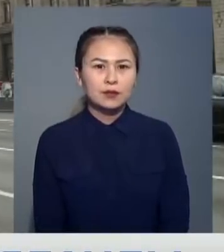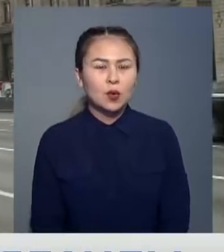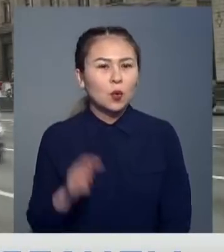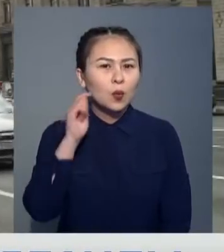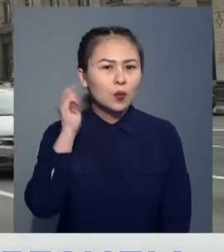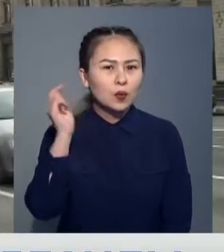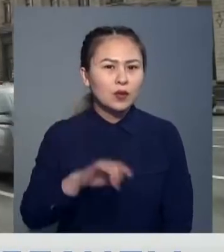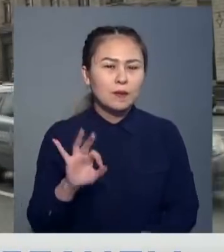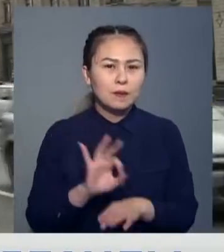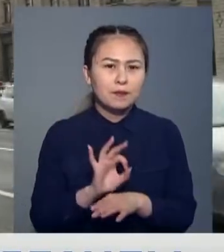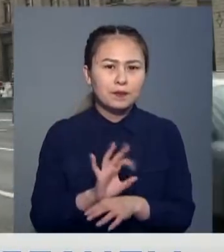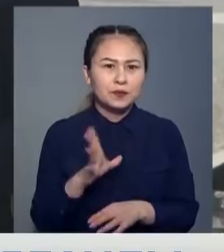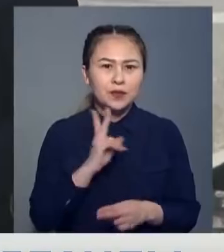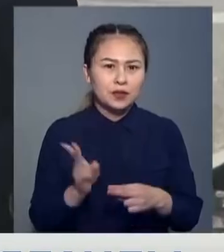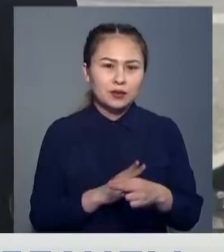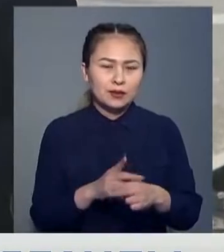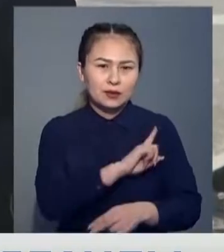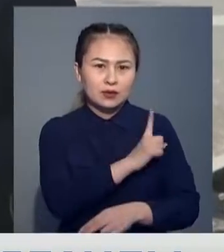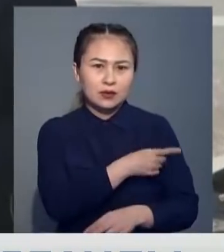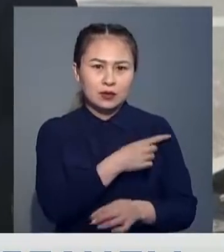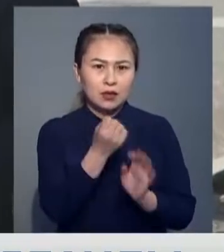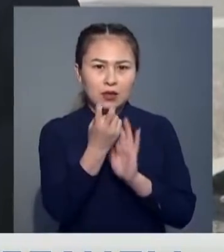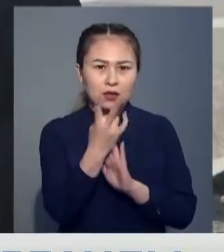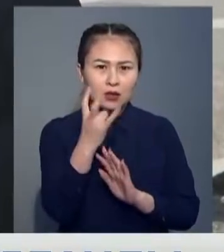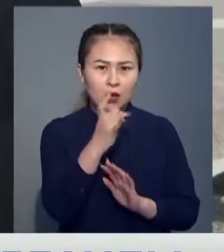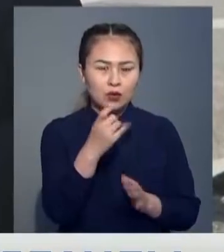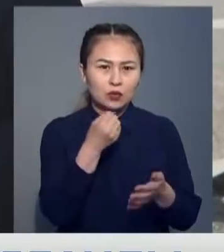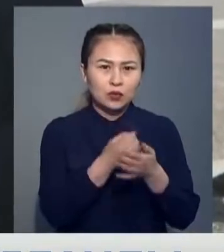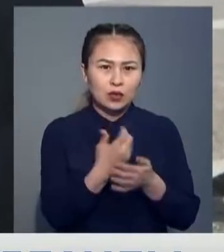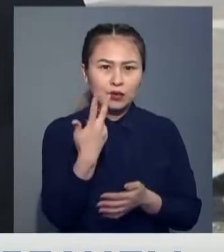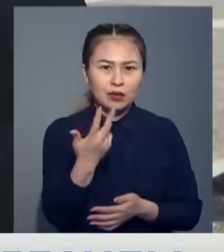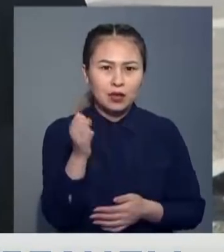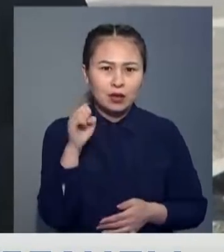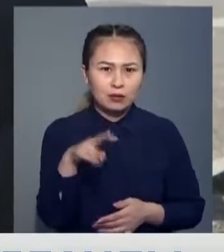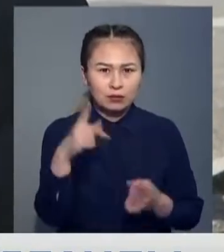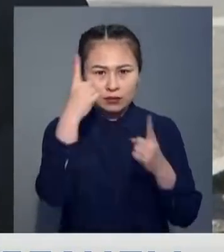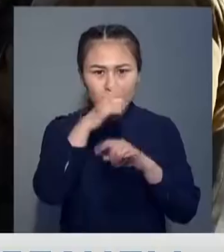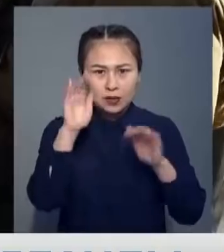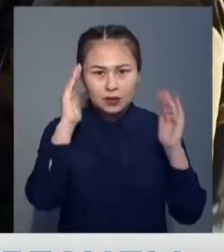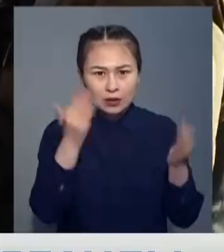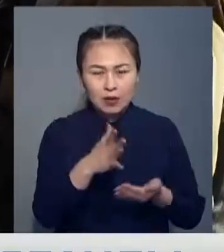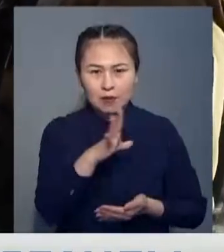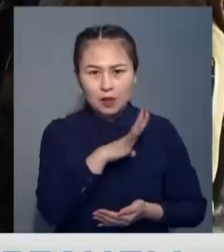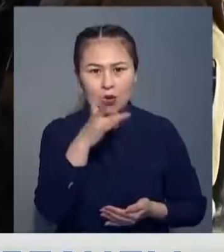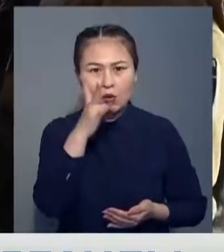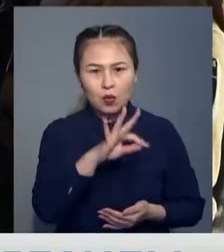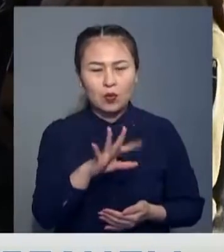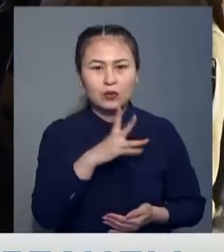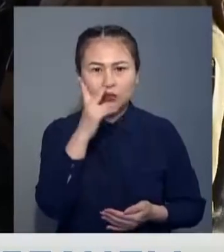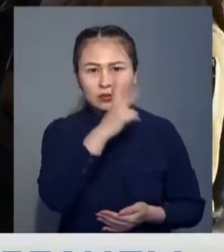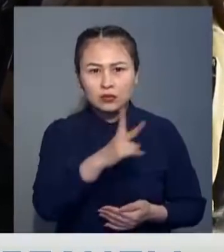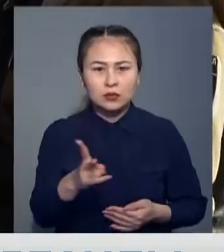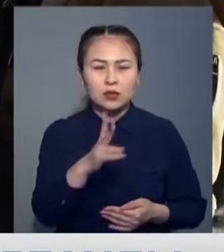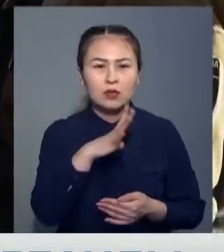Украина індетпен күресті күшейту мақсатында 12 наурыздан 3 сәуірге дейін карантин жариялаған еді. Алайда елдің